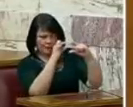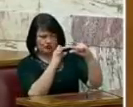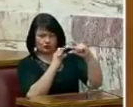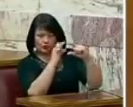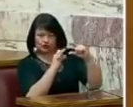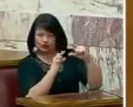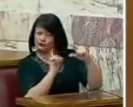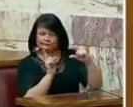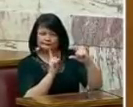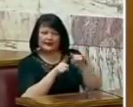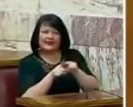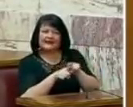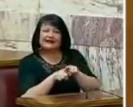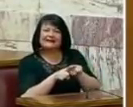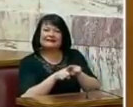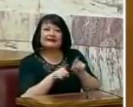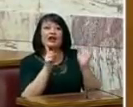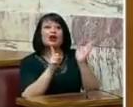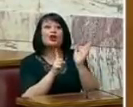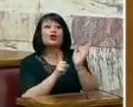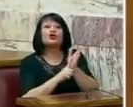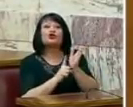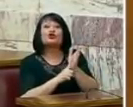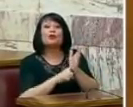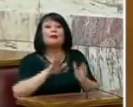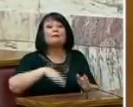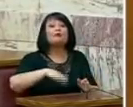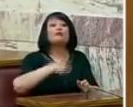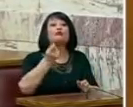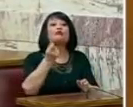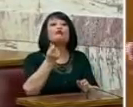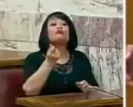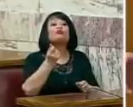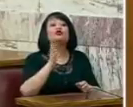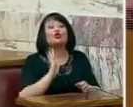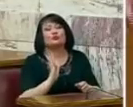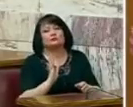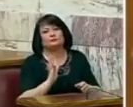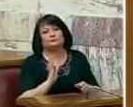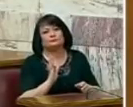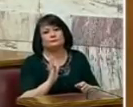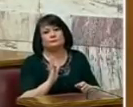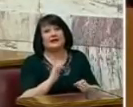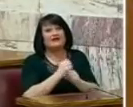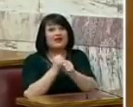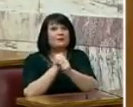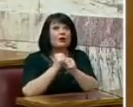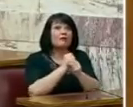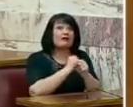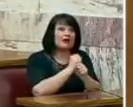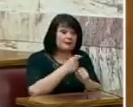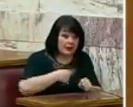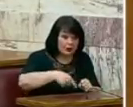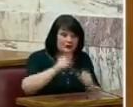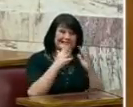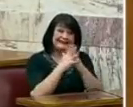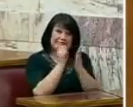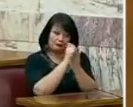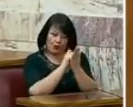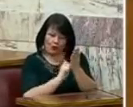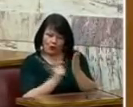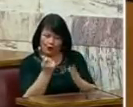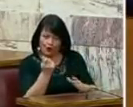να πάει με τον νόμο των τριών χαμηλότερων τιμών. Και να σου βγαίνει τότε ένα φάρμακο στην επόμενη τιμολόγηση που